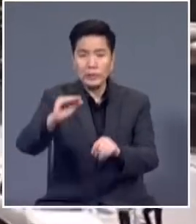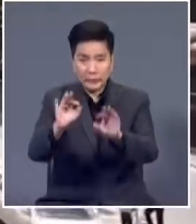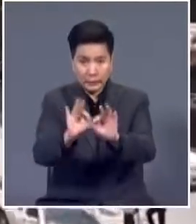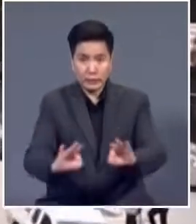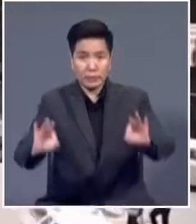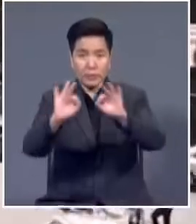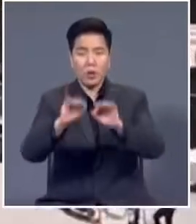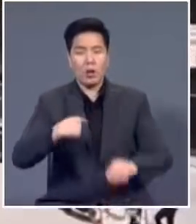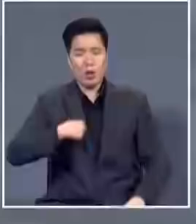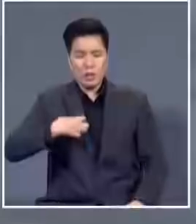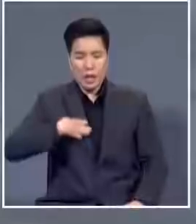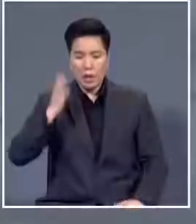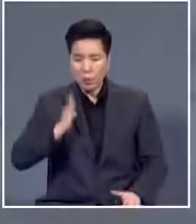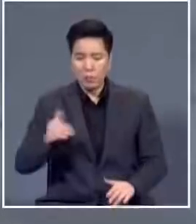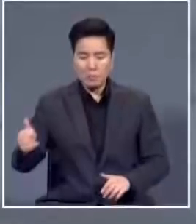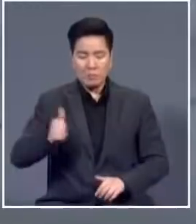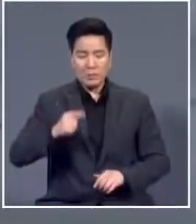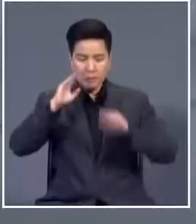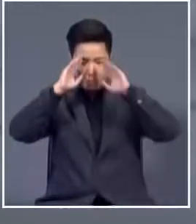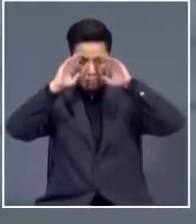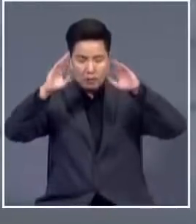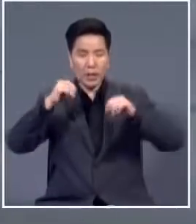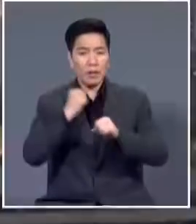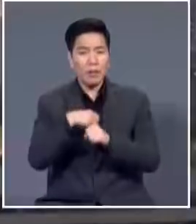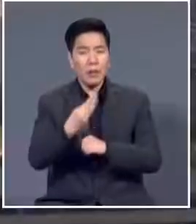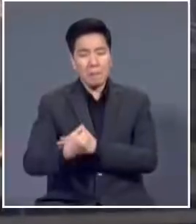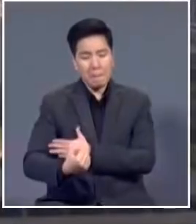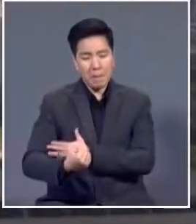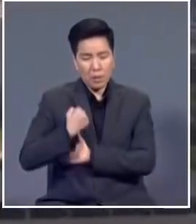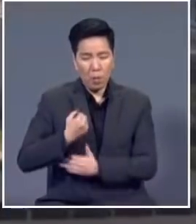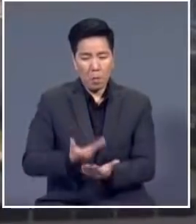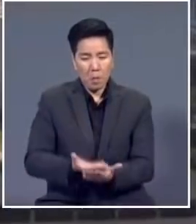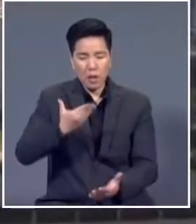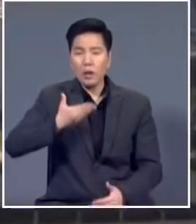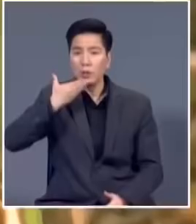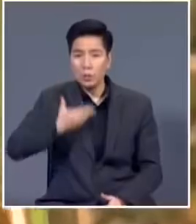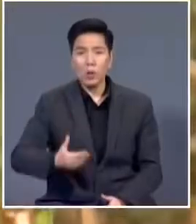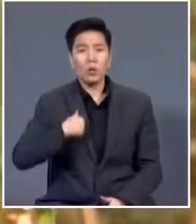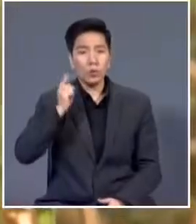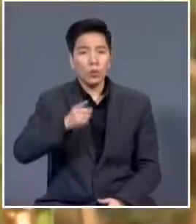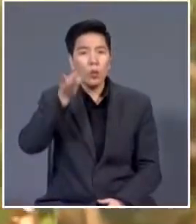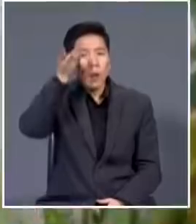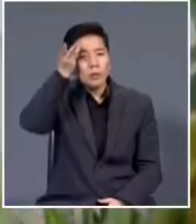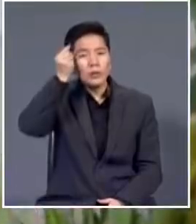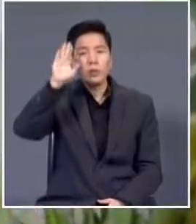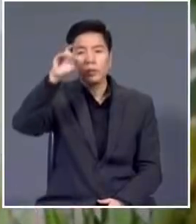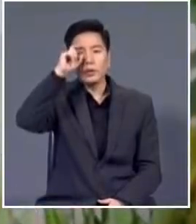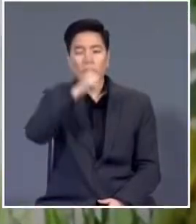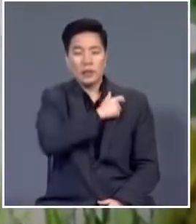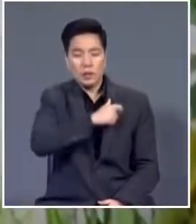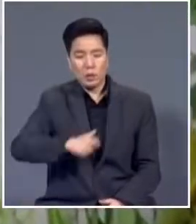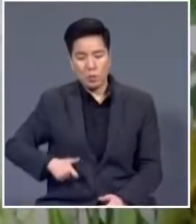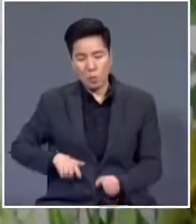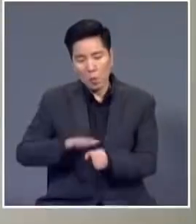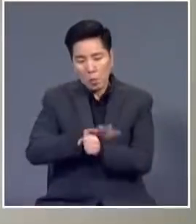อย่างมีวิสัยทัศน์เพื่อจะสร้างความมั่นคงมั่งคั่งยั่งยืนให้กับบ้านเมืองเราจะต้องน้อมนำหลักปรัชญาของเศรษฐกิจพอเพียงอันเป็นศาสต